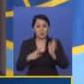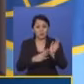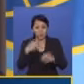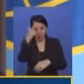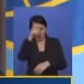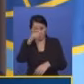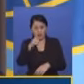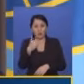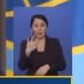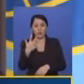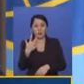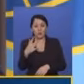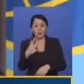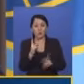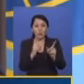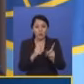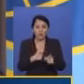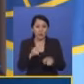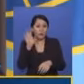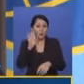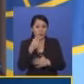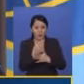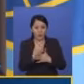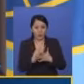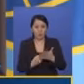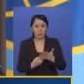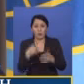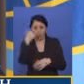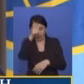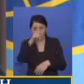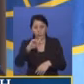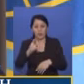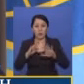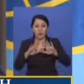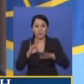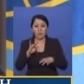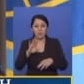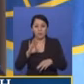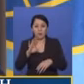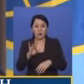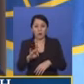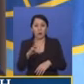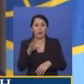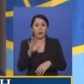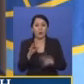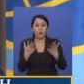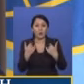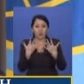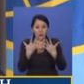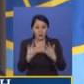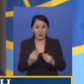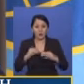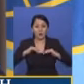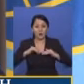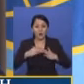2019 жылы 3 адам балық аулау барысында суға батып мерт болды. Ал биыл бір факті мамыр айында тіркеліп еді. Алайда демалыс күндері тағы бір